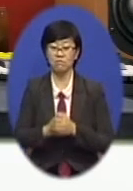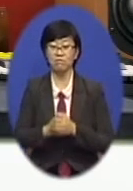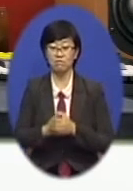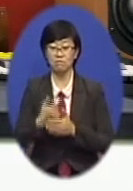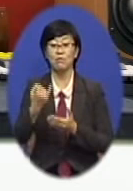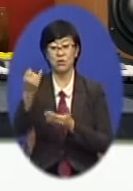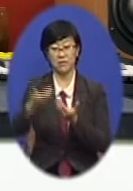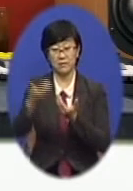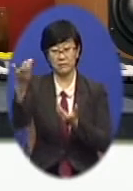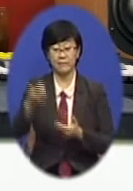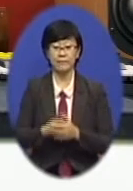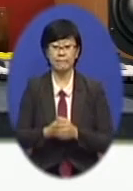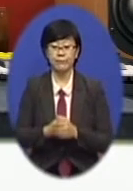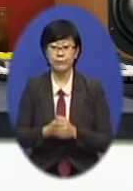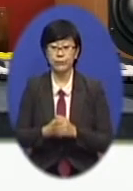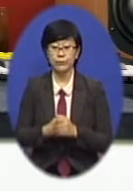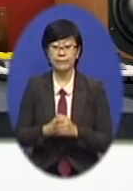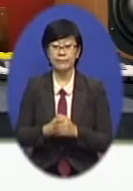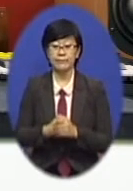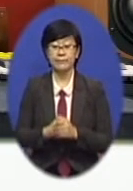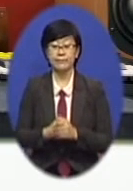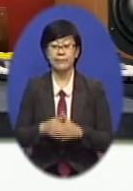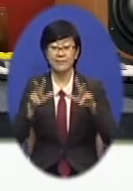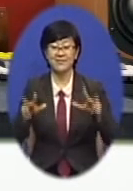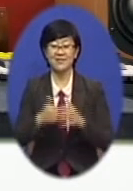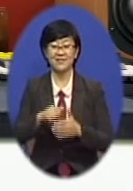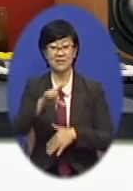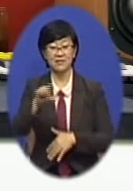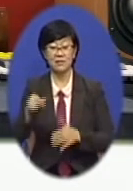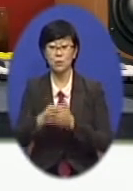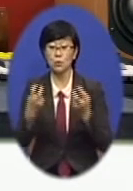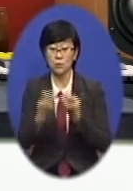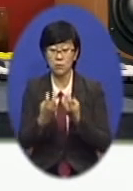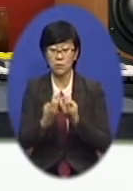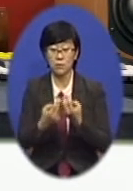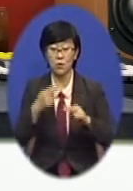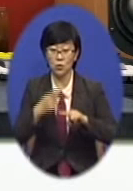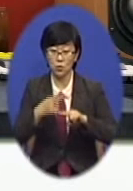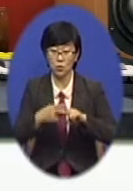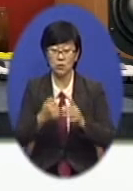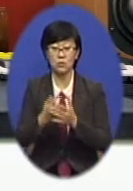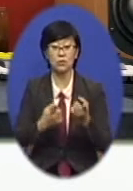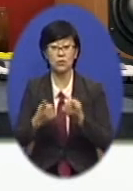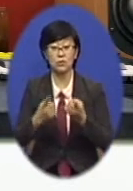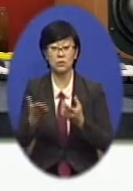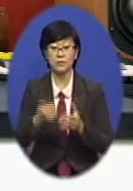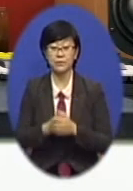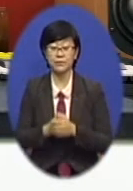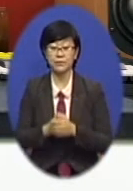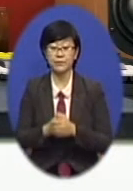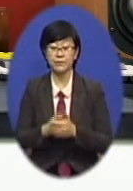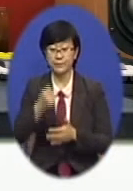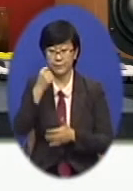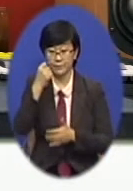하셨군요. 예, 그러면 예. 지금은 저 예. 음식은 주로 어떻게 지금 이렇게 조절을 하고 계세요? 어떤 음식은 이제